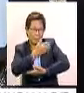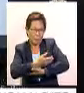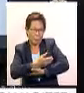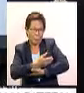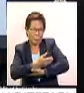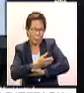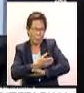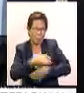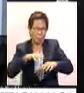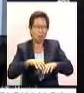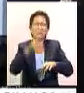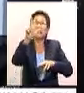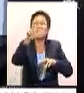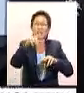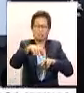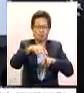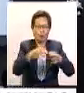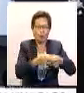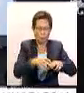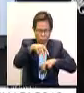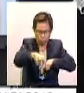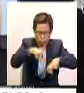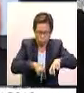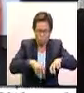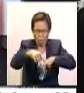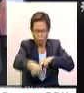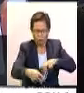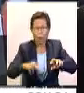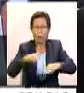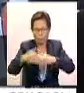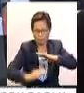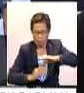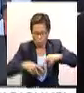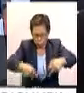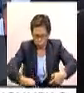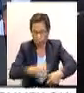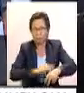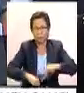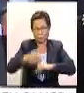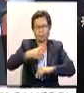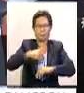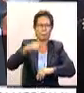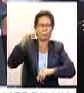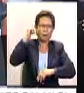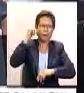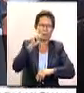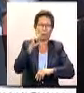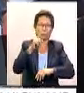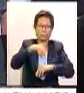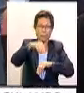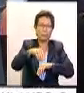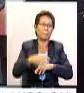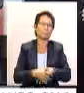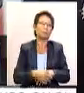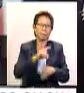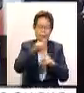yang ada tiga lubang tu. Kalau ikut tempat yang tiga bawah dua, satu atas. Di belakang atau di seat depan. So dengan adanya tu,